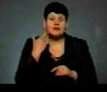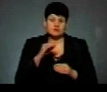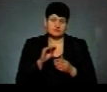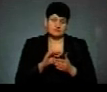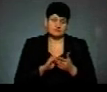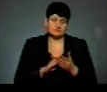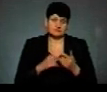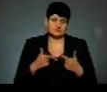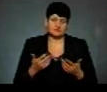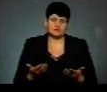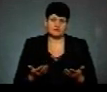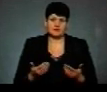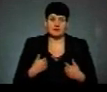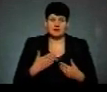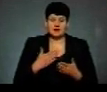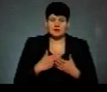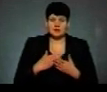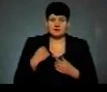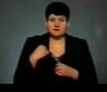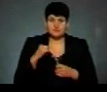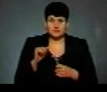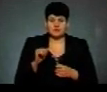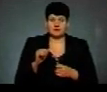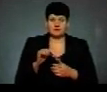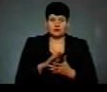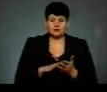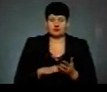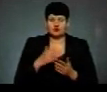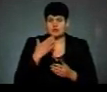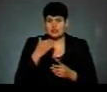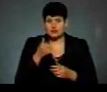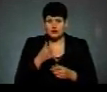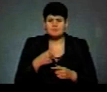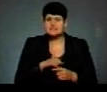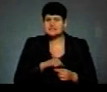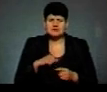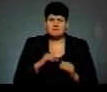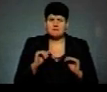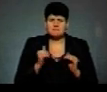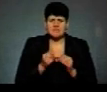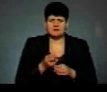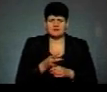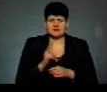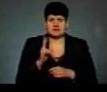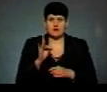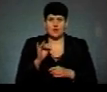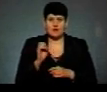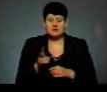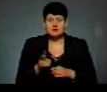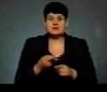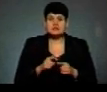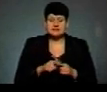ліцензійний іспит. Ми є рекордсмени в Україні, без перебільшення, вже впродовж останніх років ми найменше відраховуємо за крок. Найменше. Таким